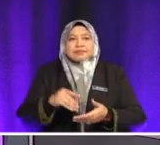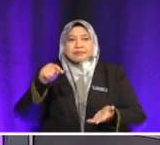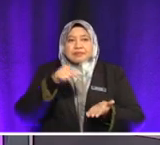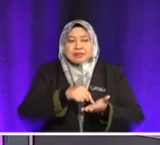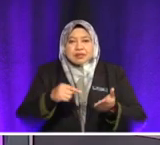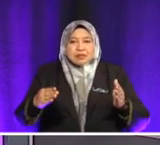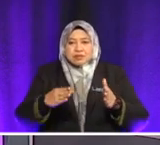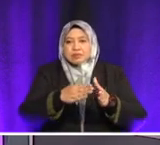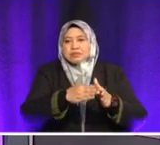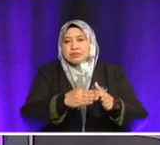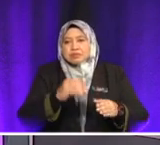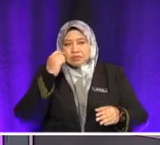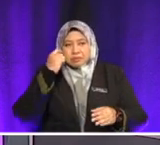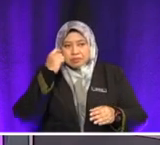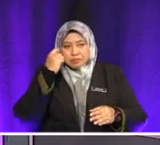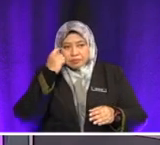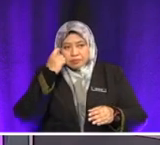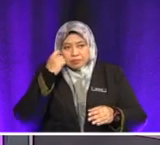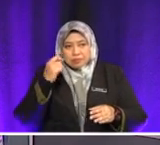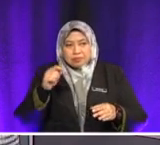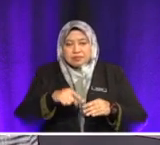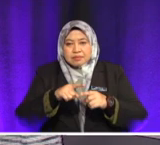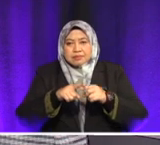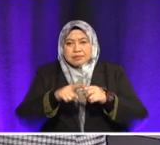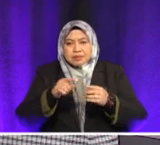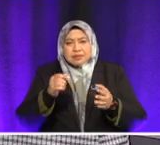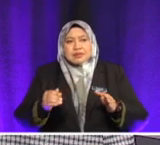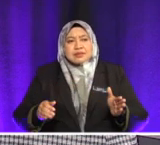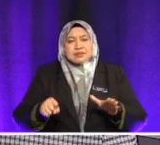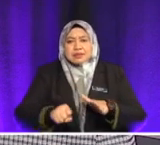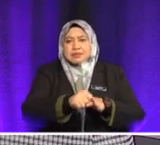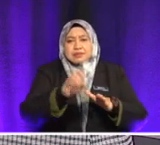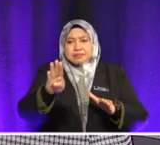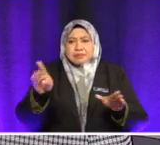jadi Ini adalah peta segi empat sama kita beli garis saja